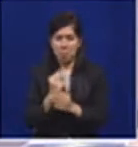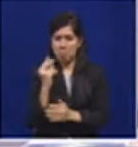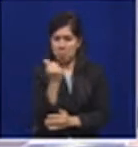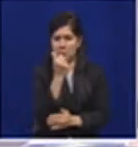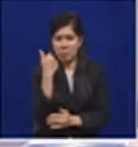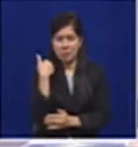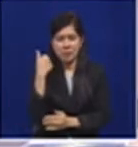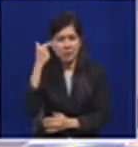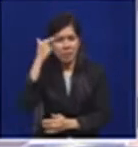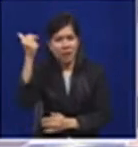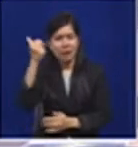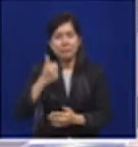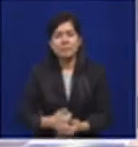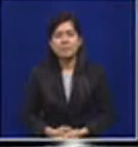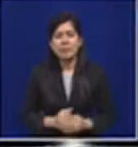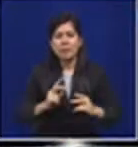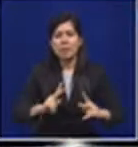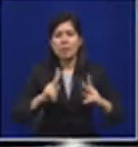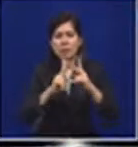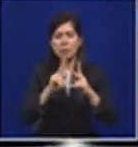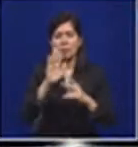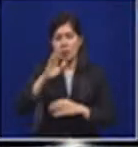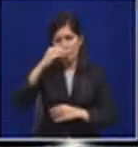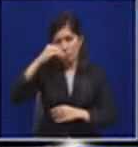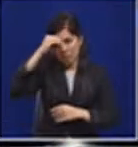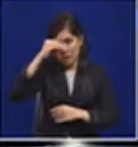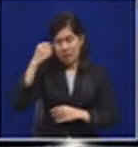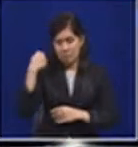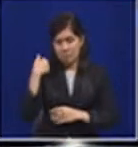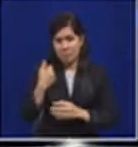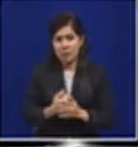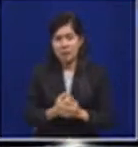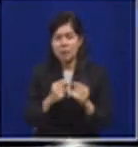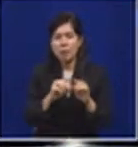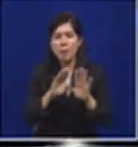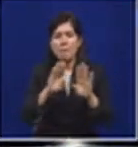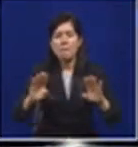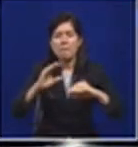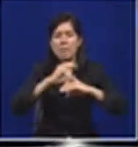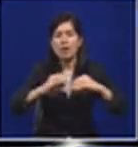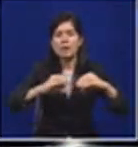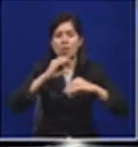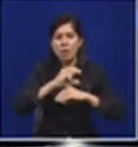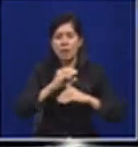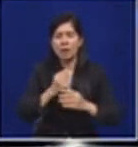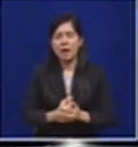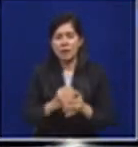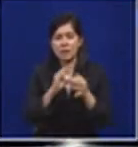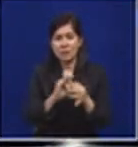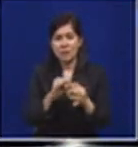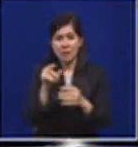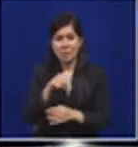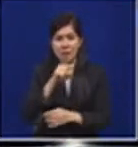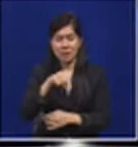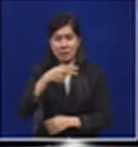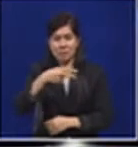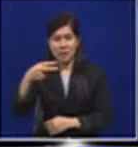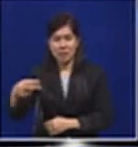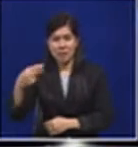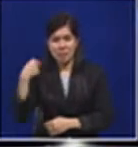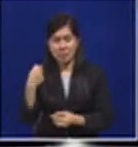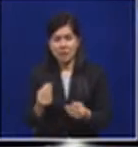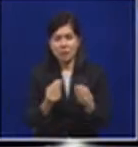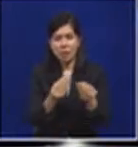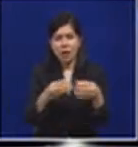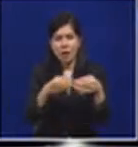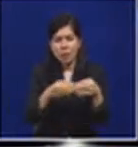โดยกระทรวงศึกษาธิการนะคะก็เปิดตัวโครงการ I Speak English นะคะเพื่อชีวิตที่ better เพื่อให้ดารานักแสดงค่ะช่วยสร้างแรงบันด